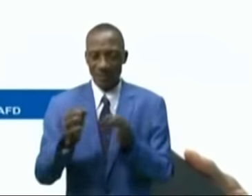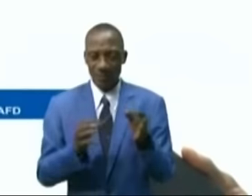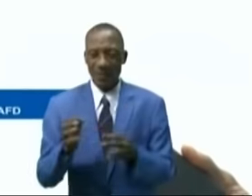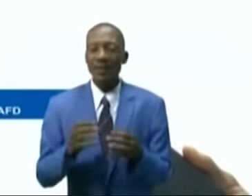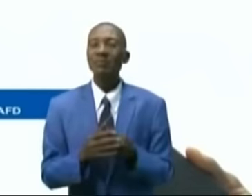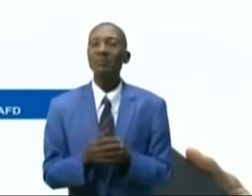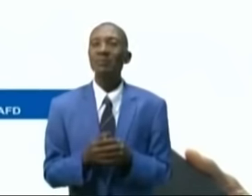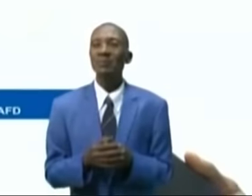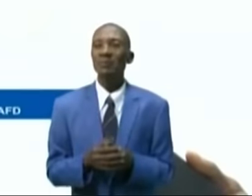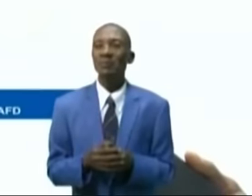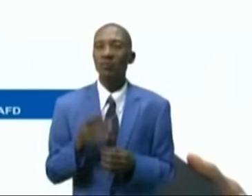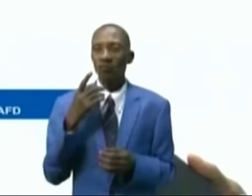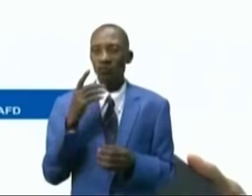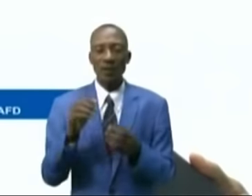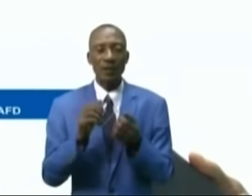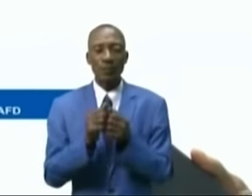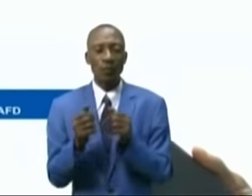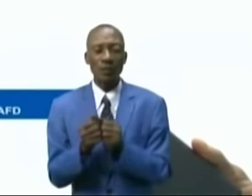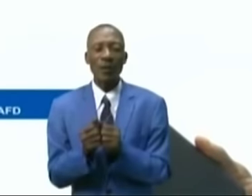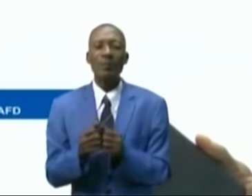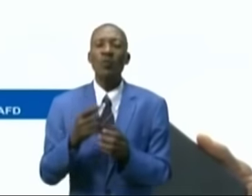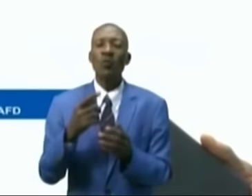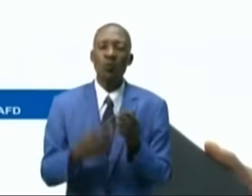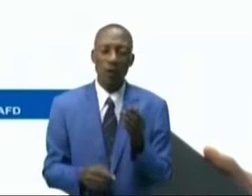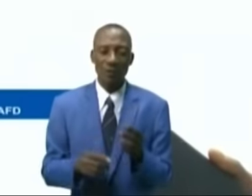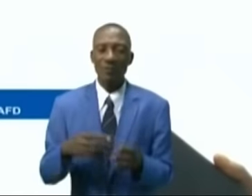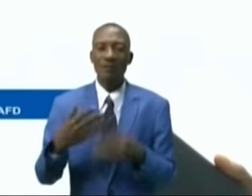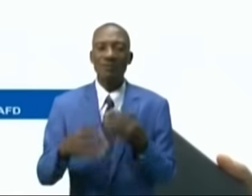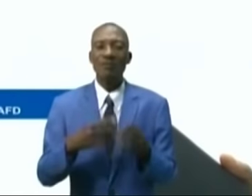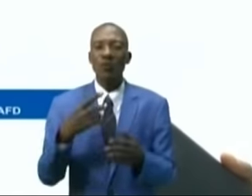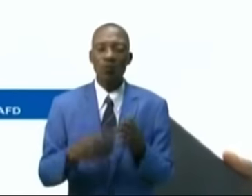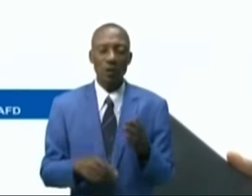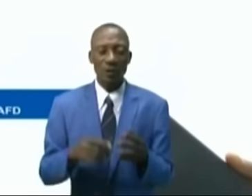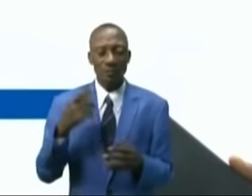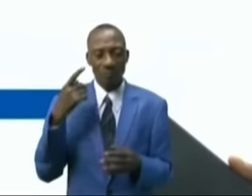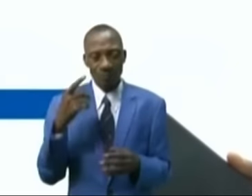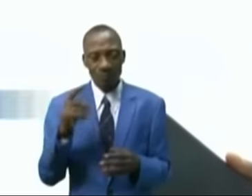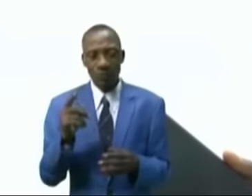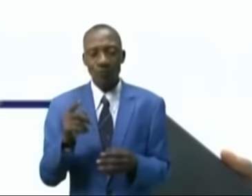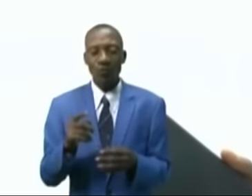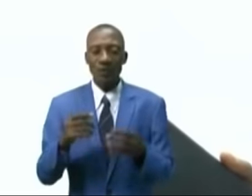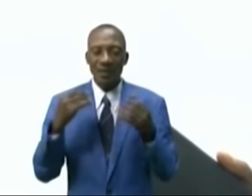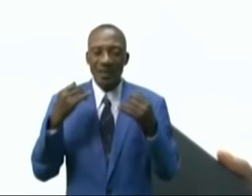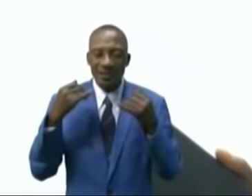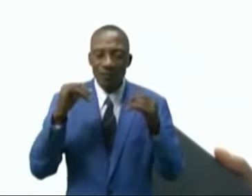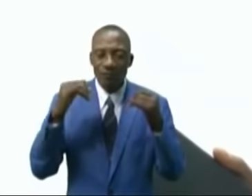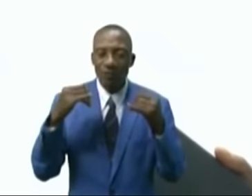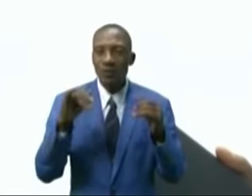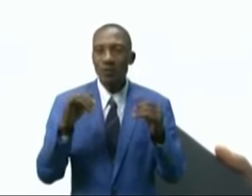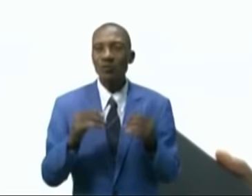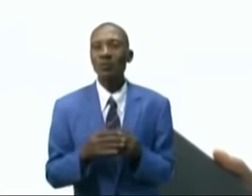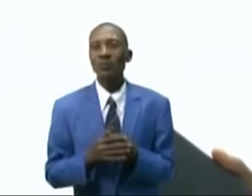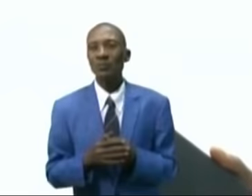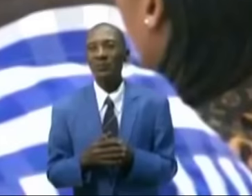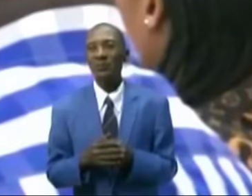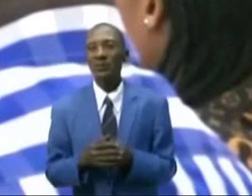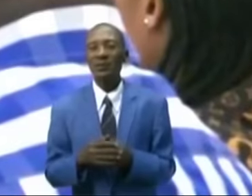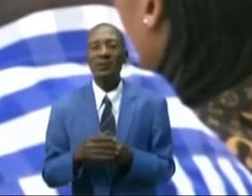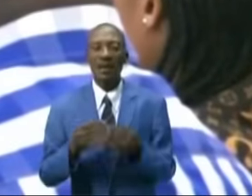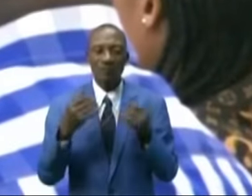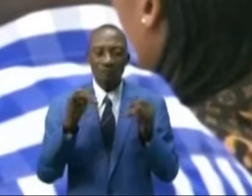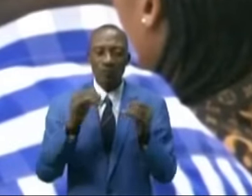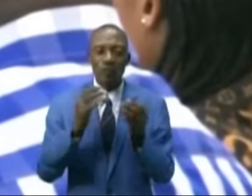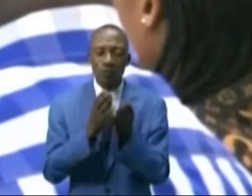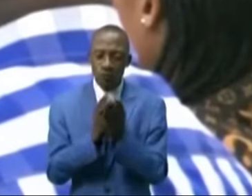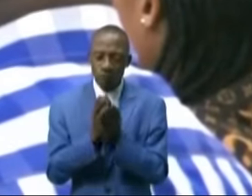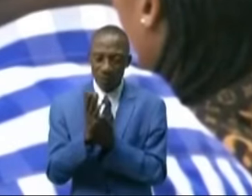question de traitement de l'information avec un focus sur c'est quoi l'objectivité.